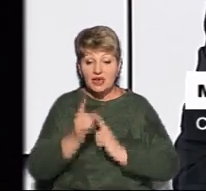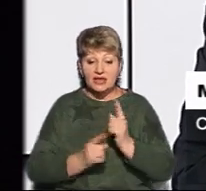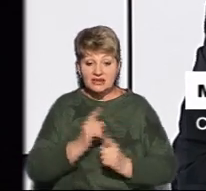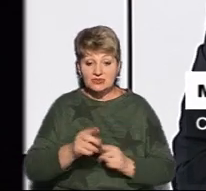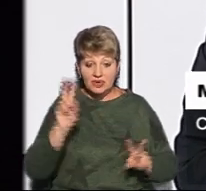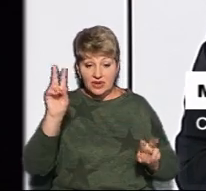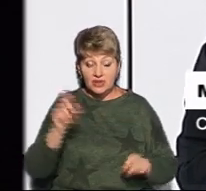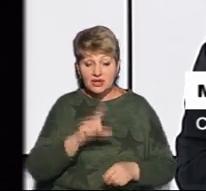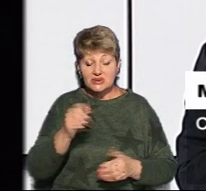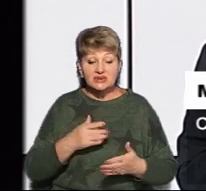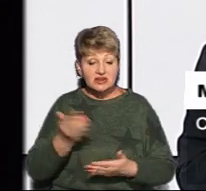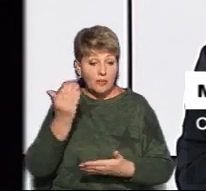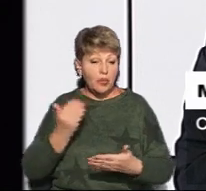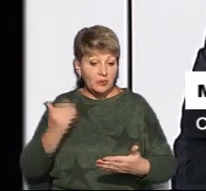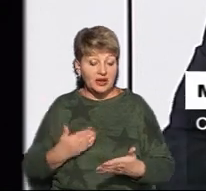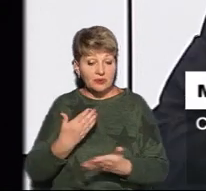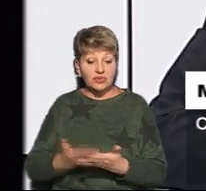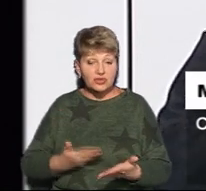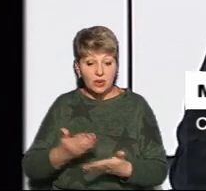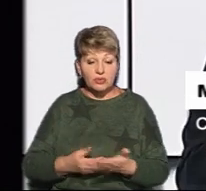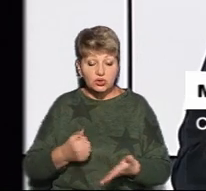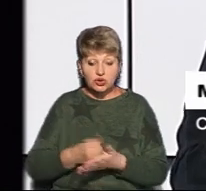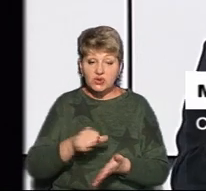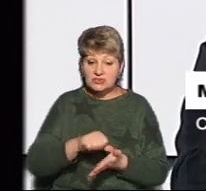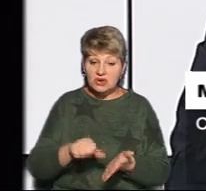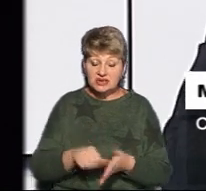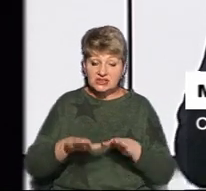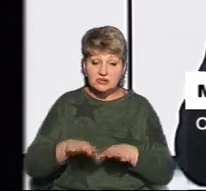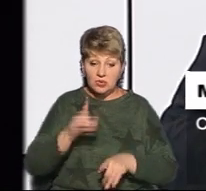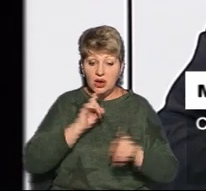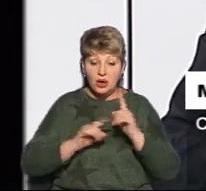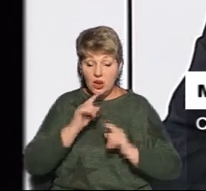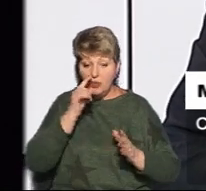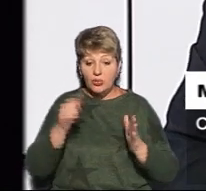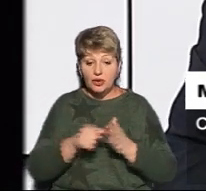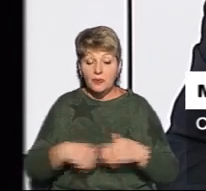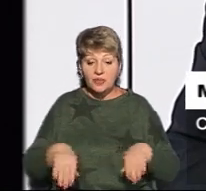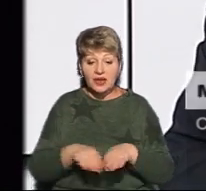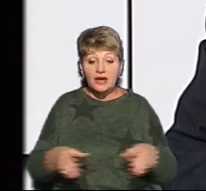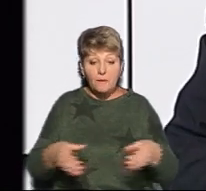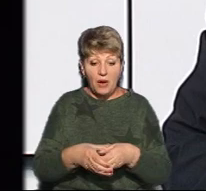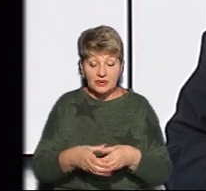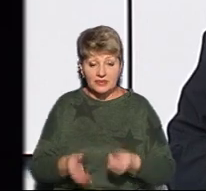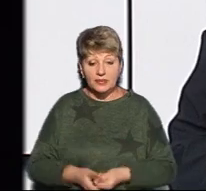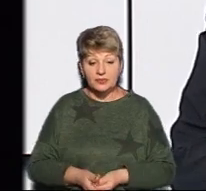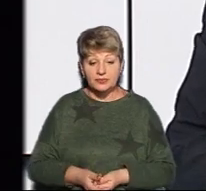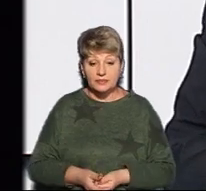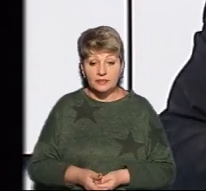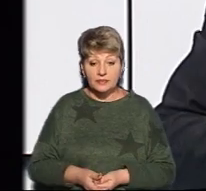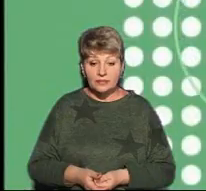Рудика. За попередніми даними, від політичної партії «Голос» до Смілянської міської ради проходять такі партії. Пропоную переглянути відео.